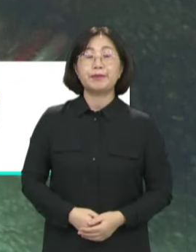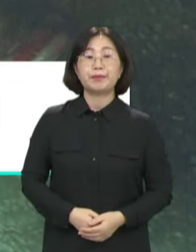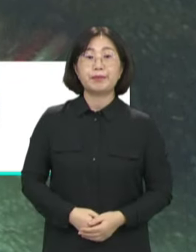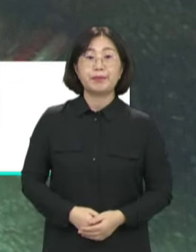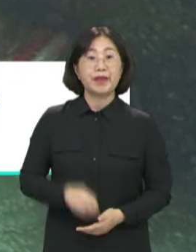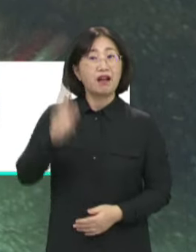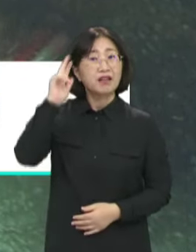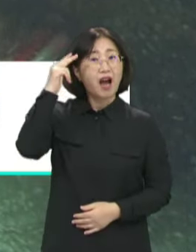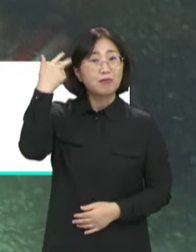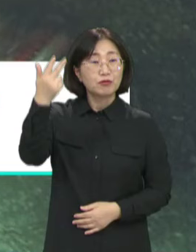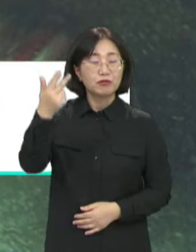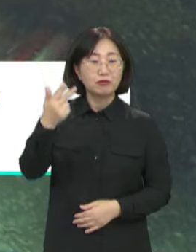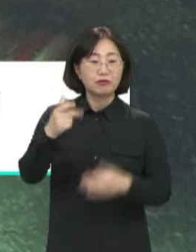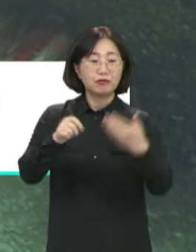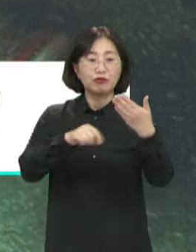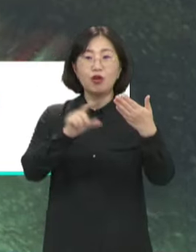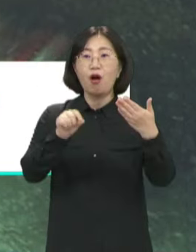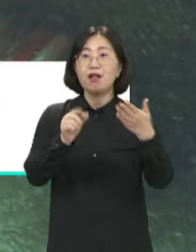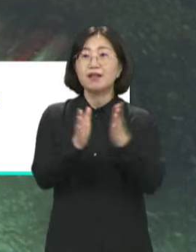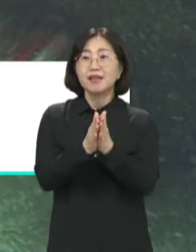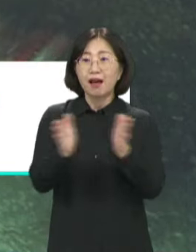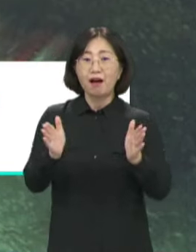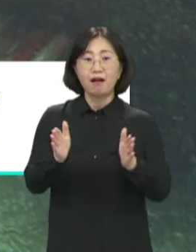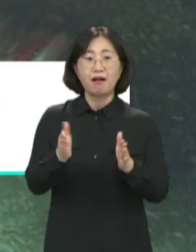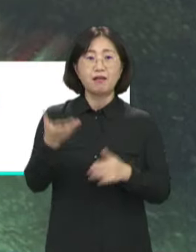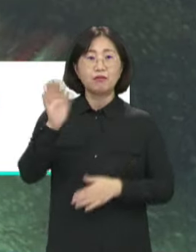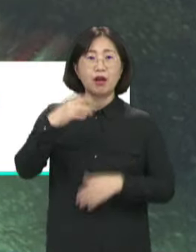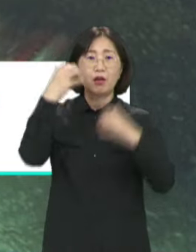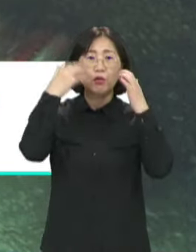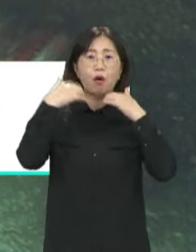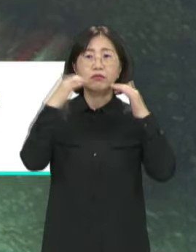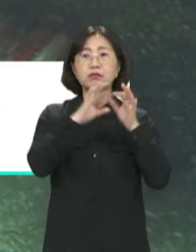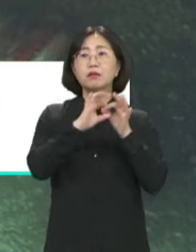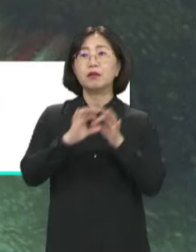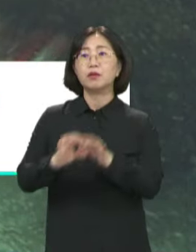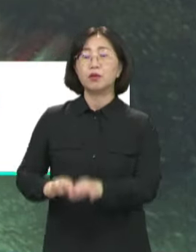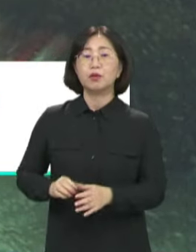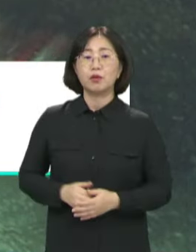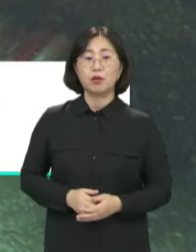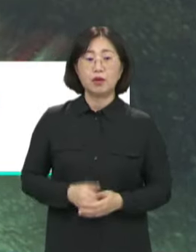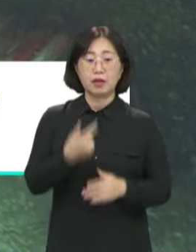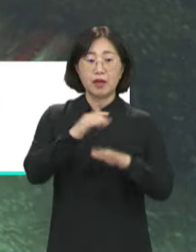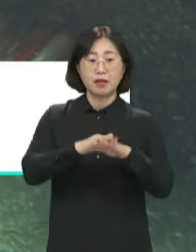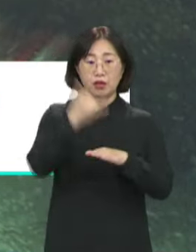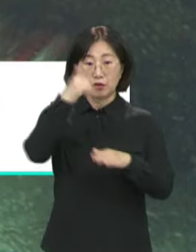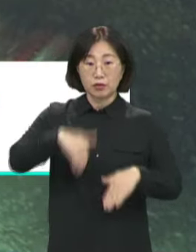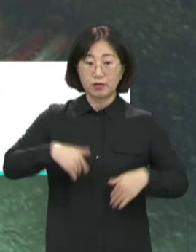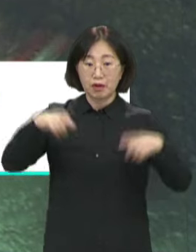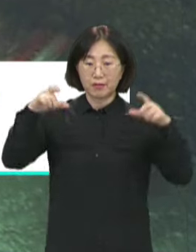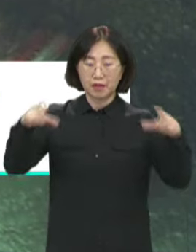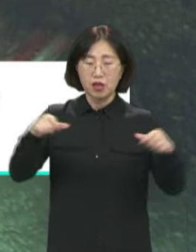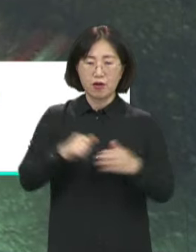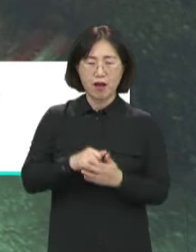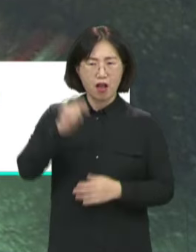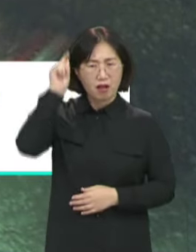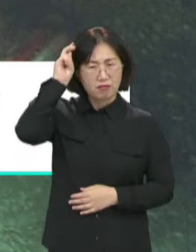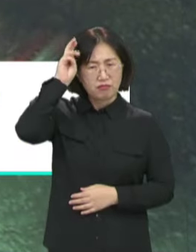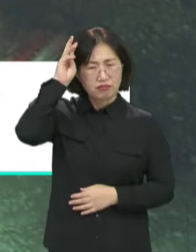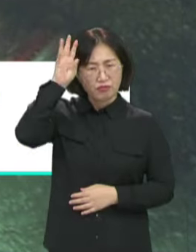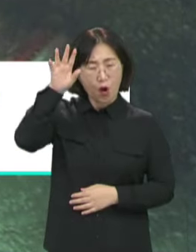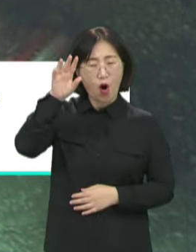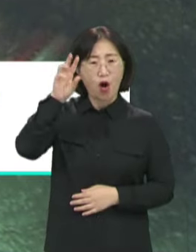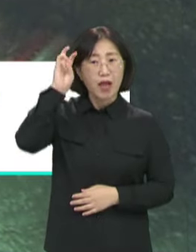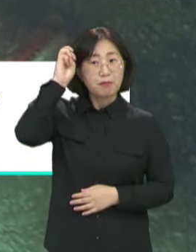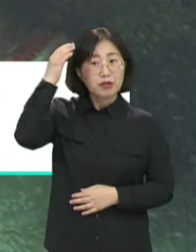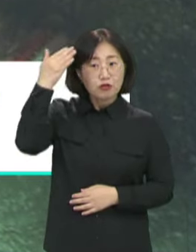다음 주면 9월인데 무더위는 물러갈 기미를 보이지 않고 있습니다. 대전과 세종, 충남 지역엔 최장 39일 동안